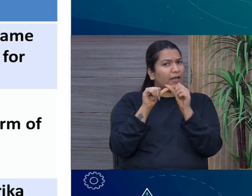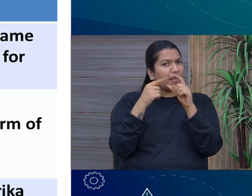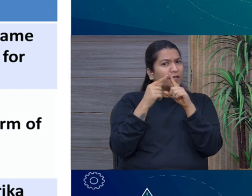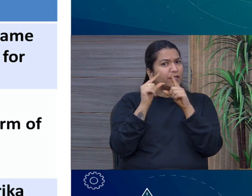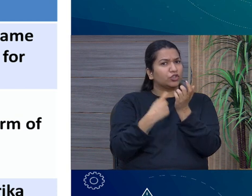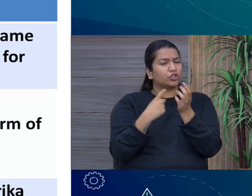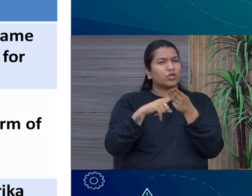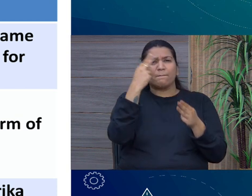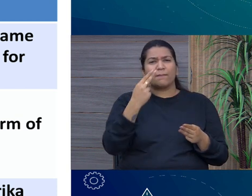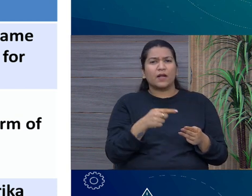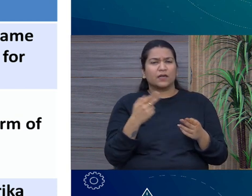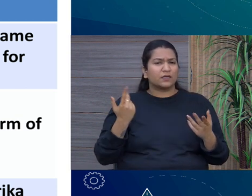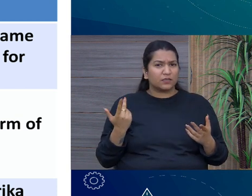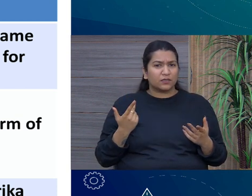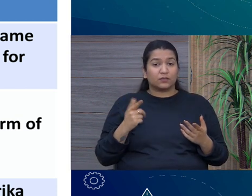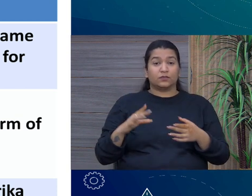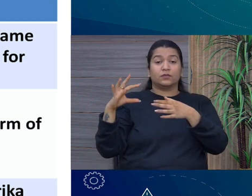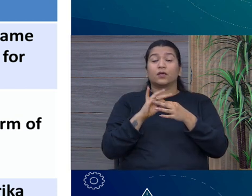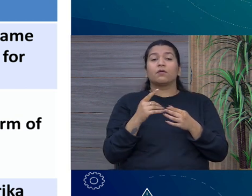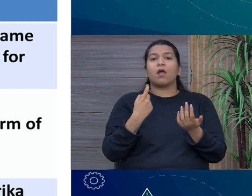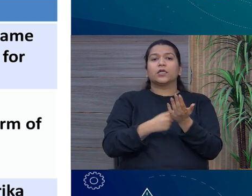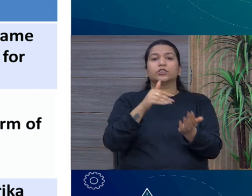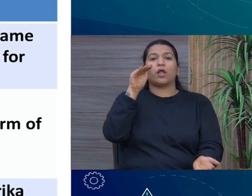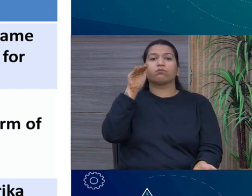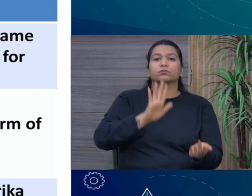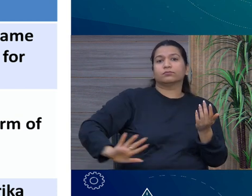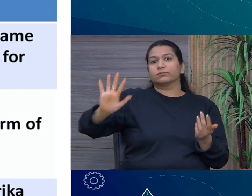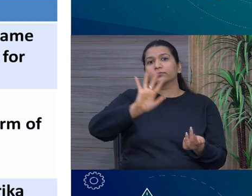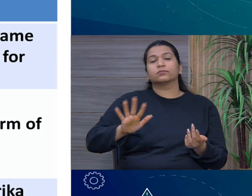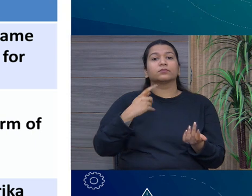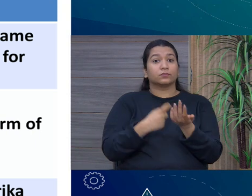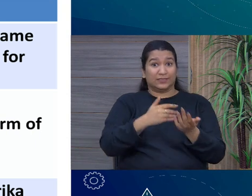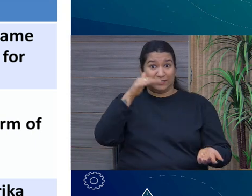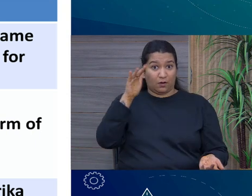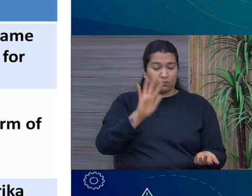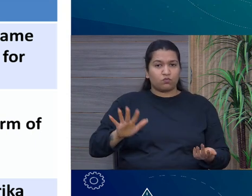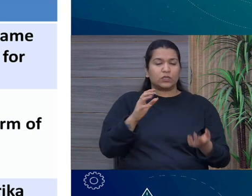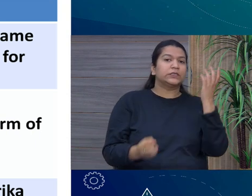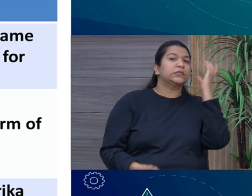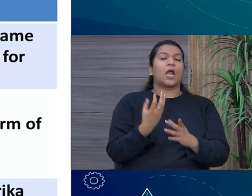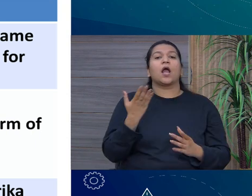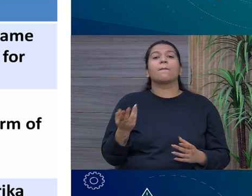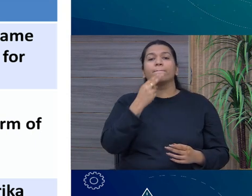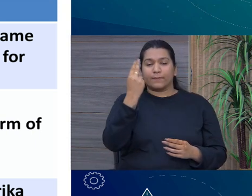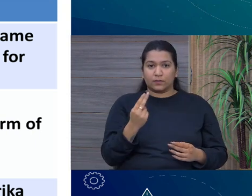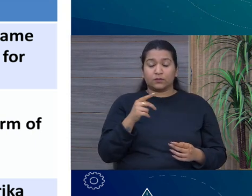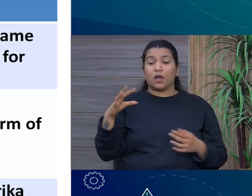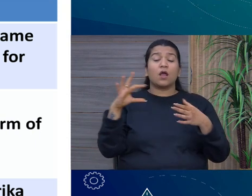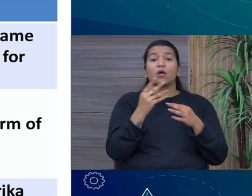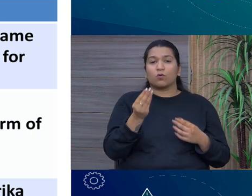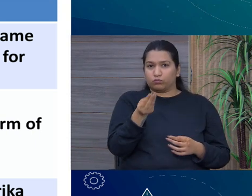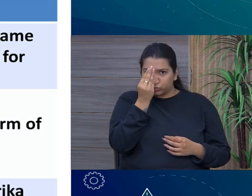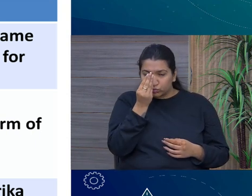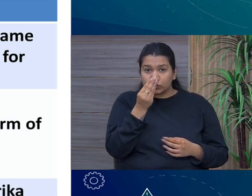पेंटिंग्स मेनली राजस्थान एरिया से हम इसका ओरिजिन मानते हैं, और ये मुगल, पर्शियन